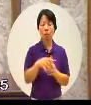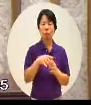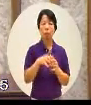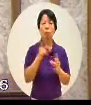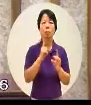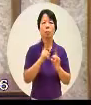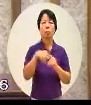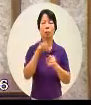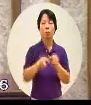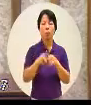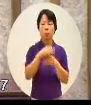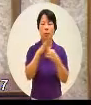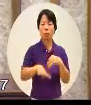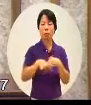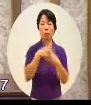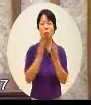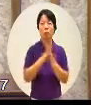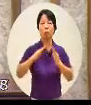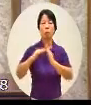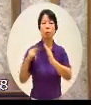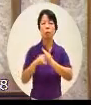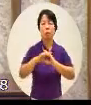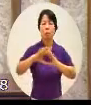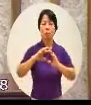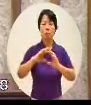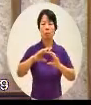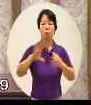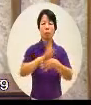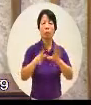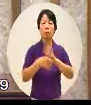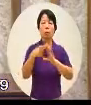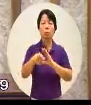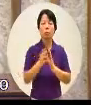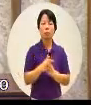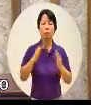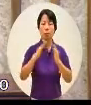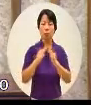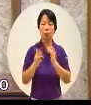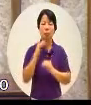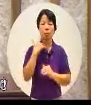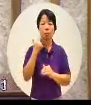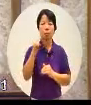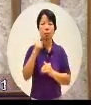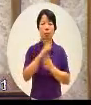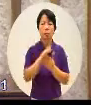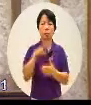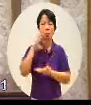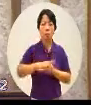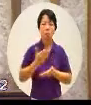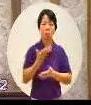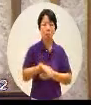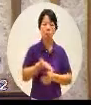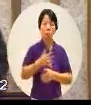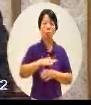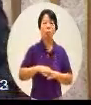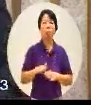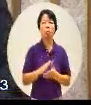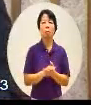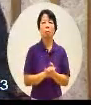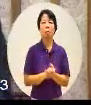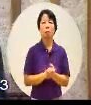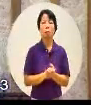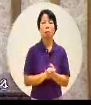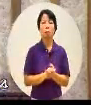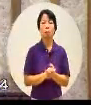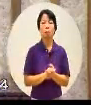的国家，每个孩子在升学的进入上面都要呼应家长的期待，压力基本上都还是会存在。 压力一样